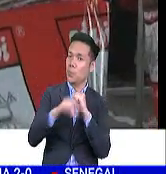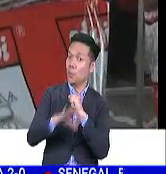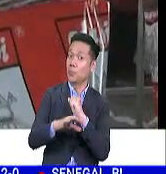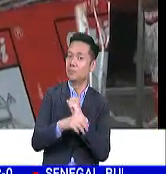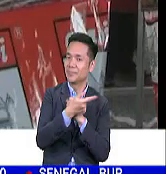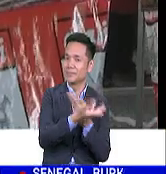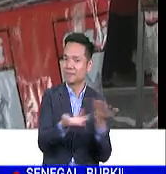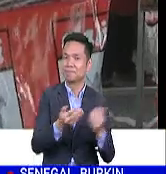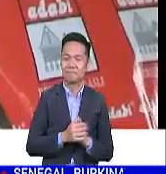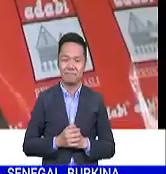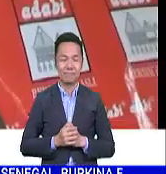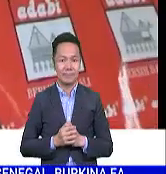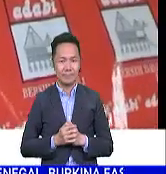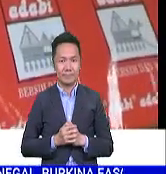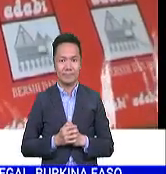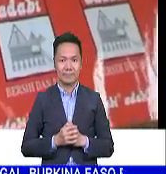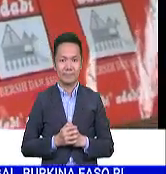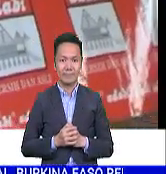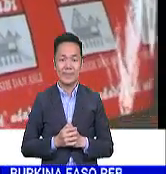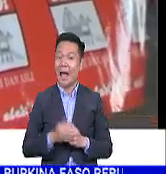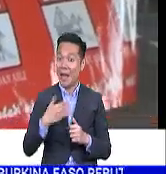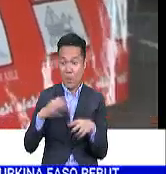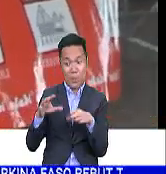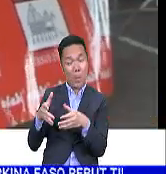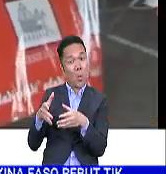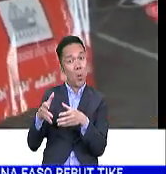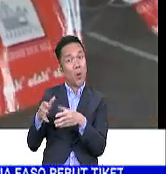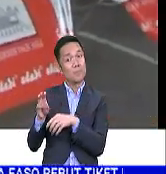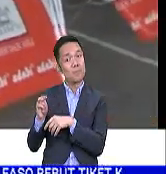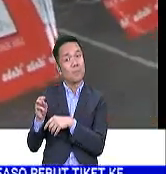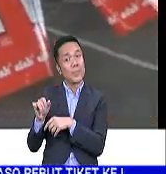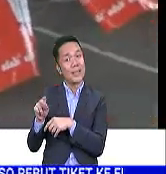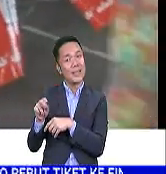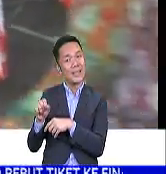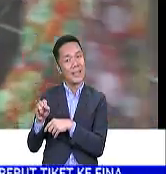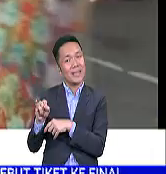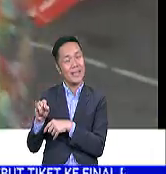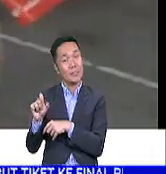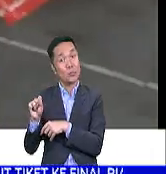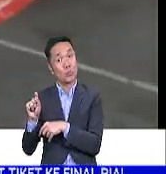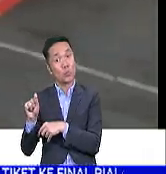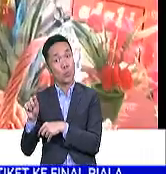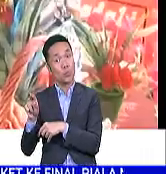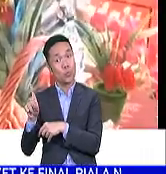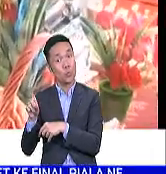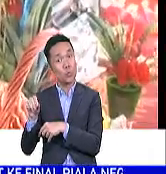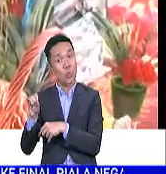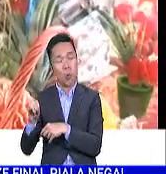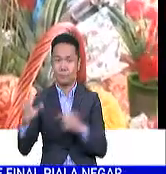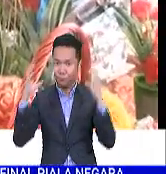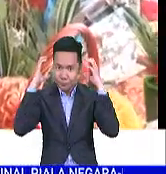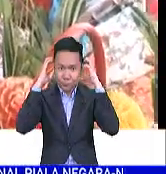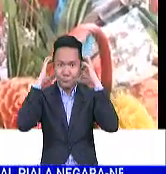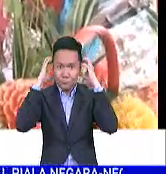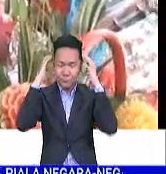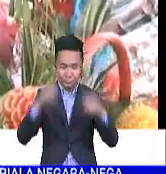jadi kita juga mengadakan mini studio Pahang FM bersama di lokasi ini. Kalau nak